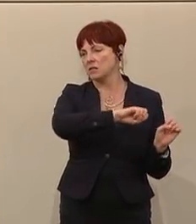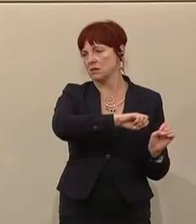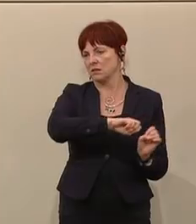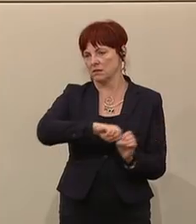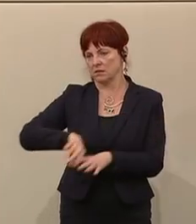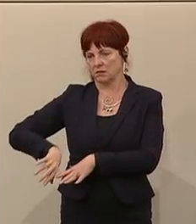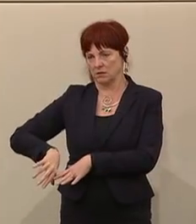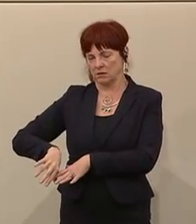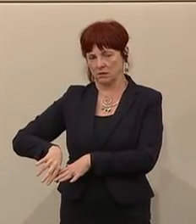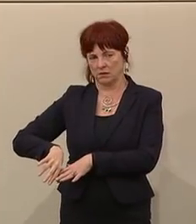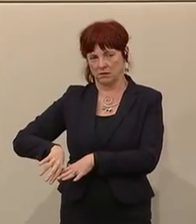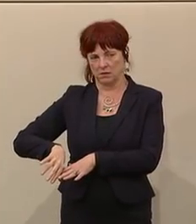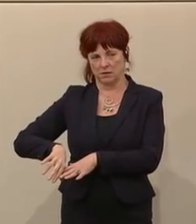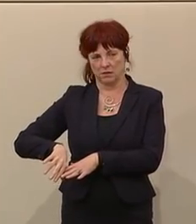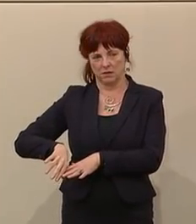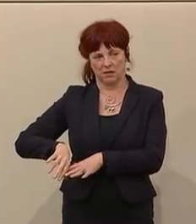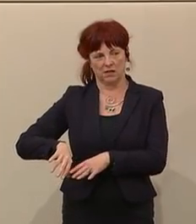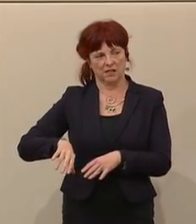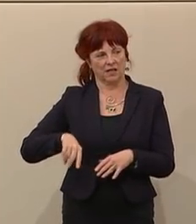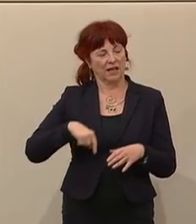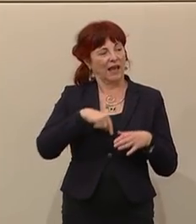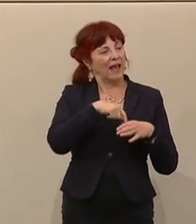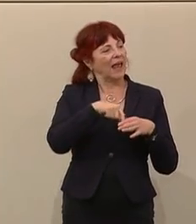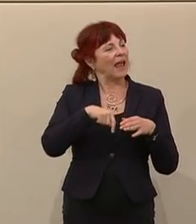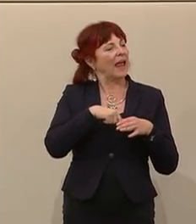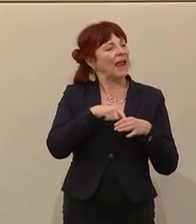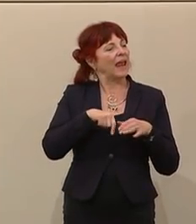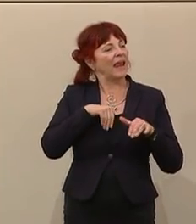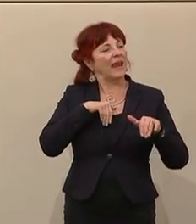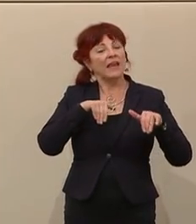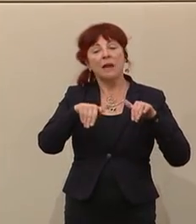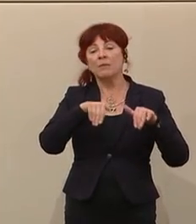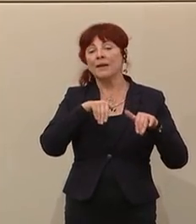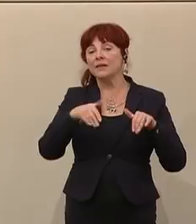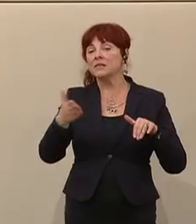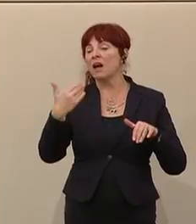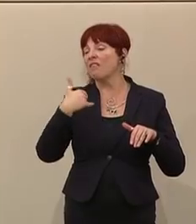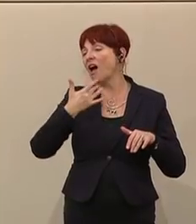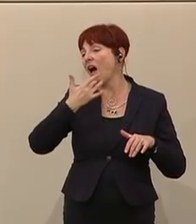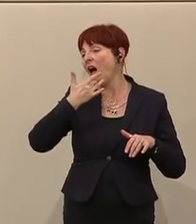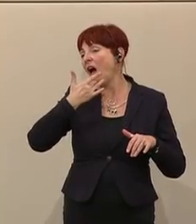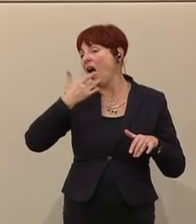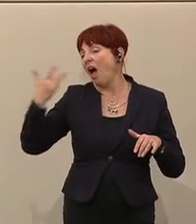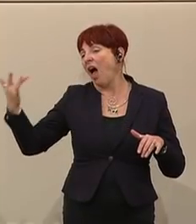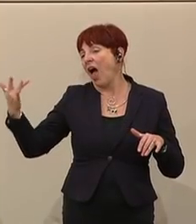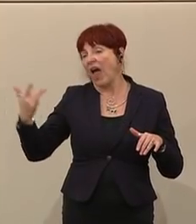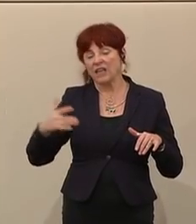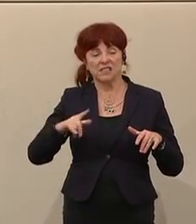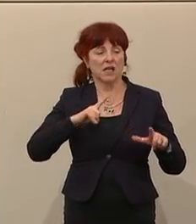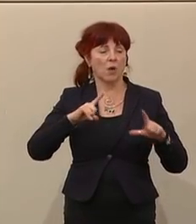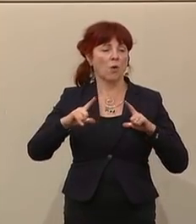lassen, weil was wir von unserem Herrn Innenminister an heißer Luft und an rhetorischen Schaumrollen bekommen